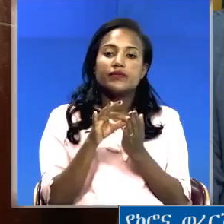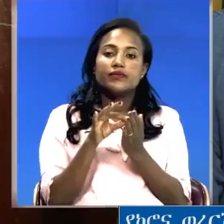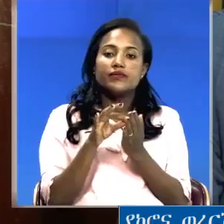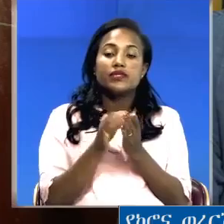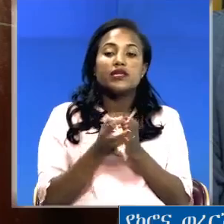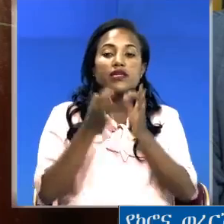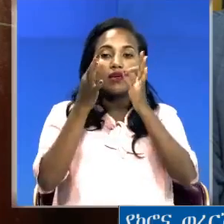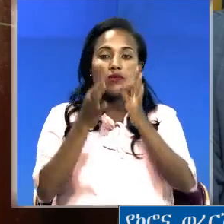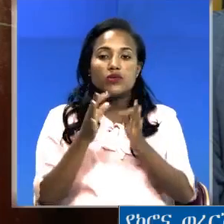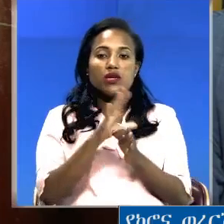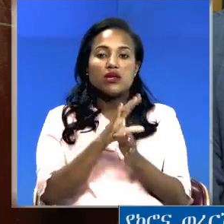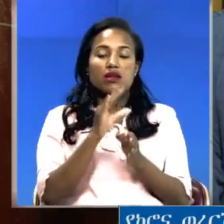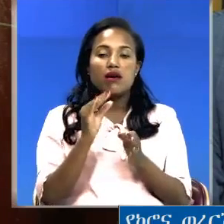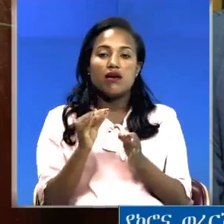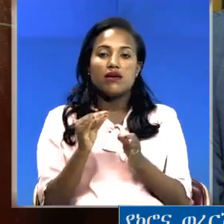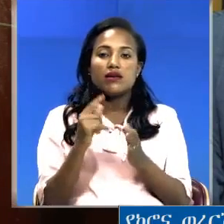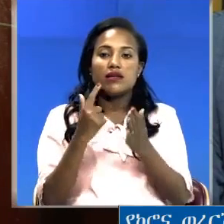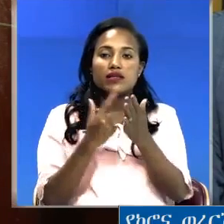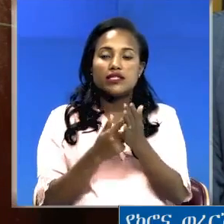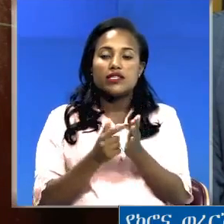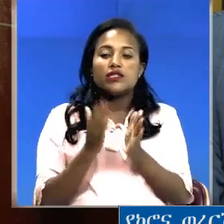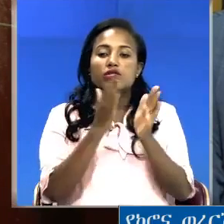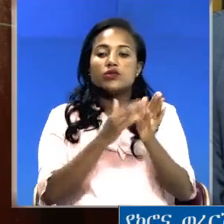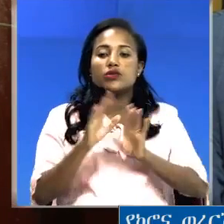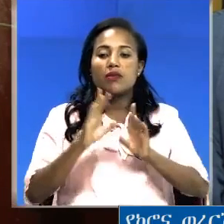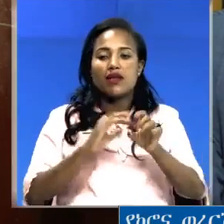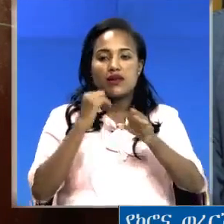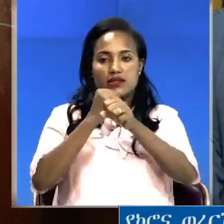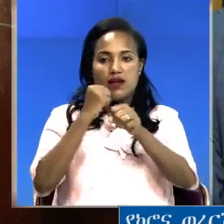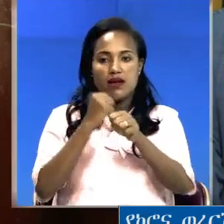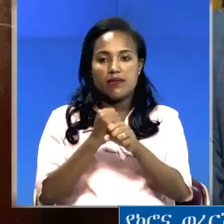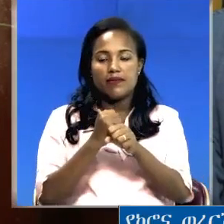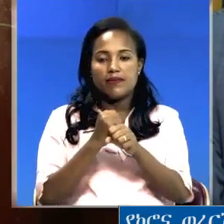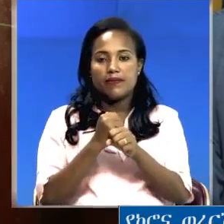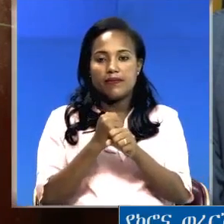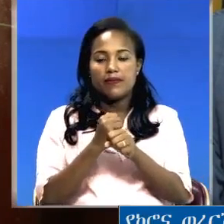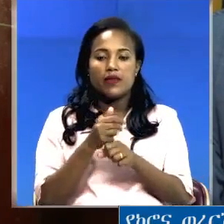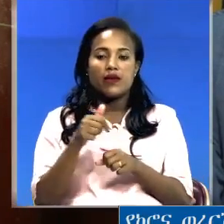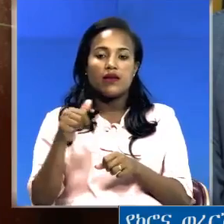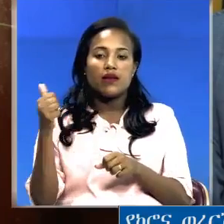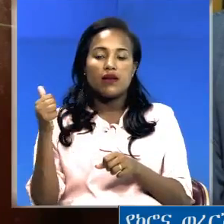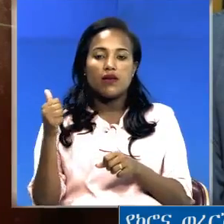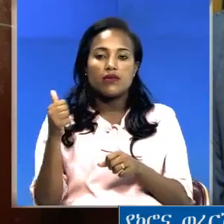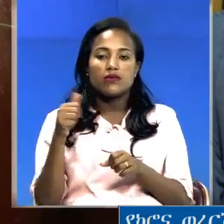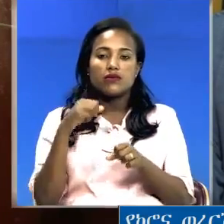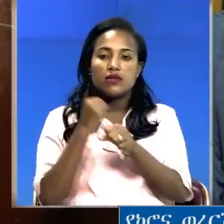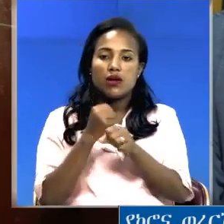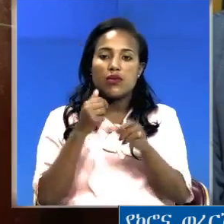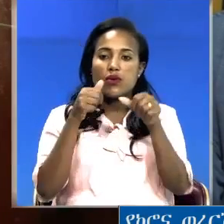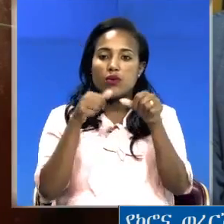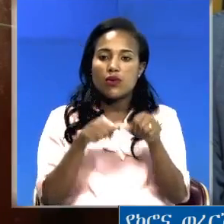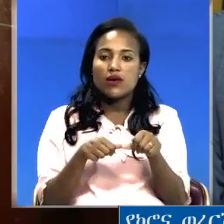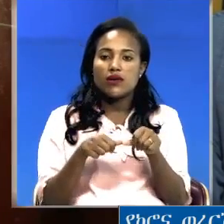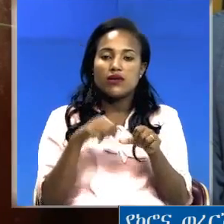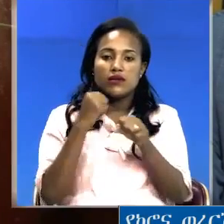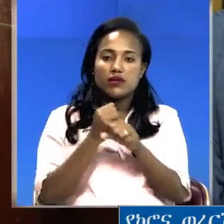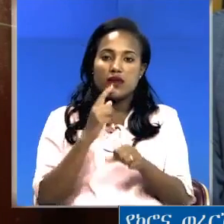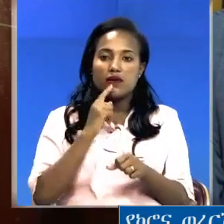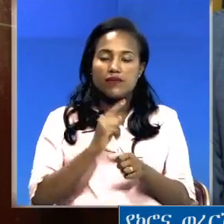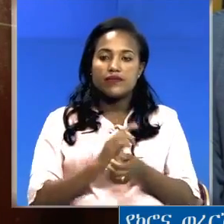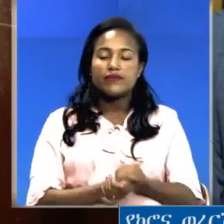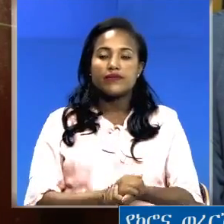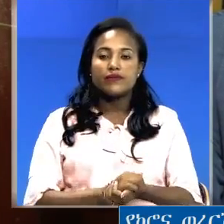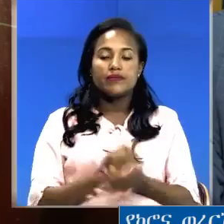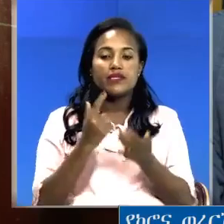የመወሰንና ይህንንም ዝግጁ የማድረግ ስራ ሌላው ስንሰራው የቆየን ስራ ነው።